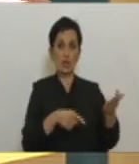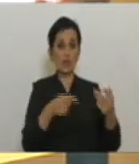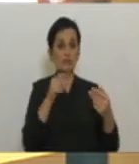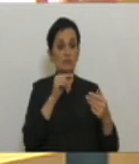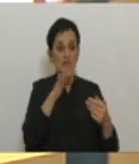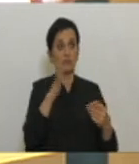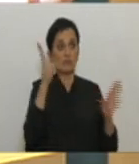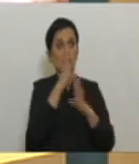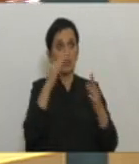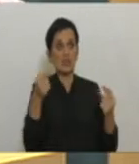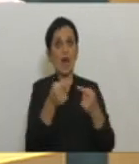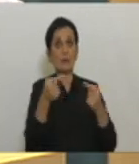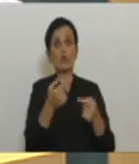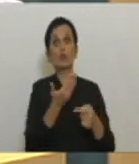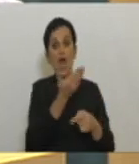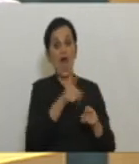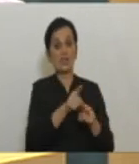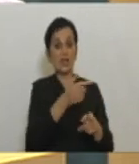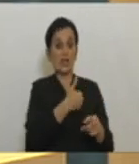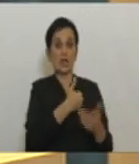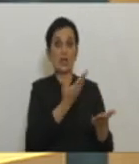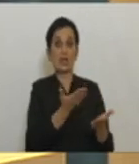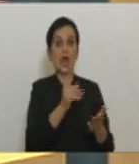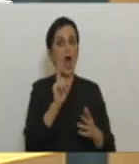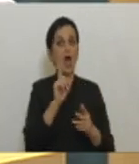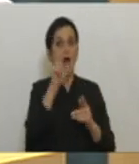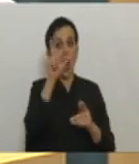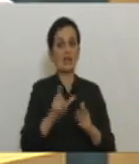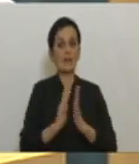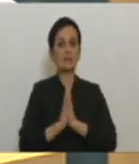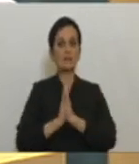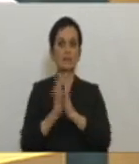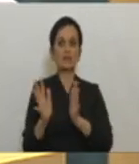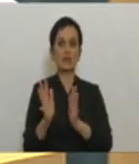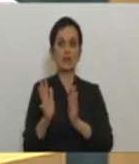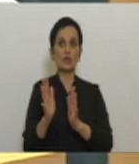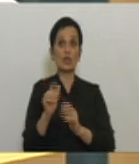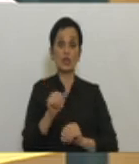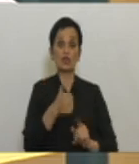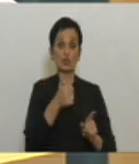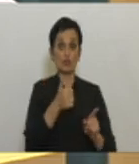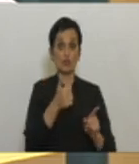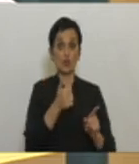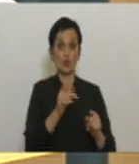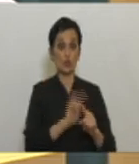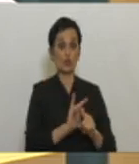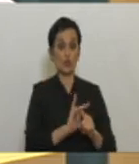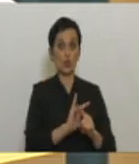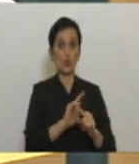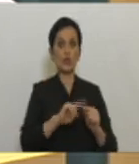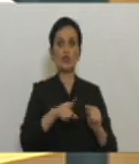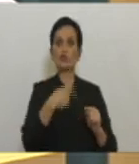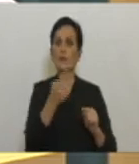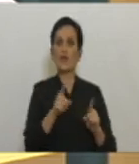რომ ასე გაწყობთ, მაგრამ არ უნდა კადროთ ადამიანს ისეთ რაღაც, რაც ჯერ ტყუილია და შემდეგ ეს არ